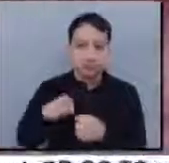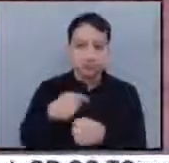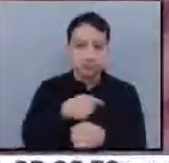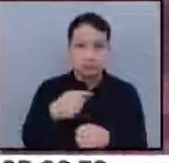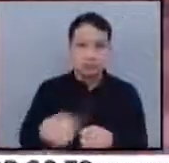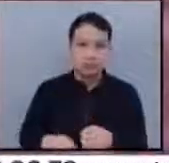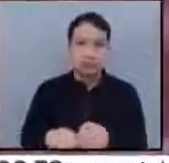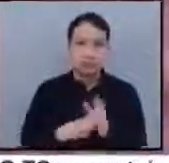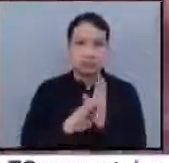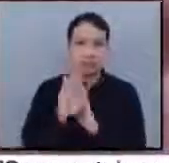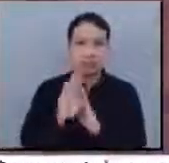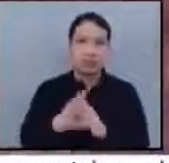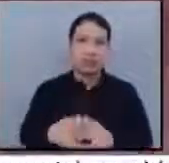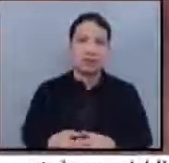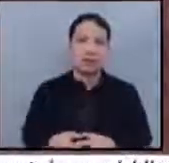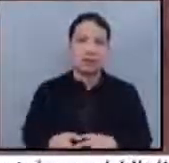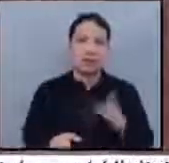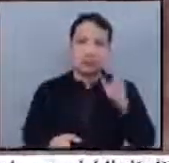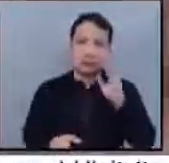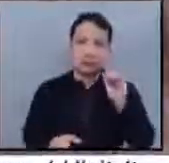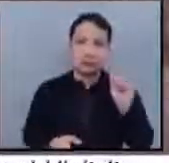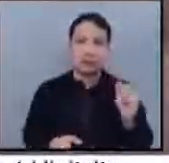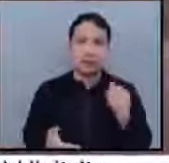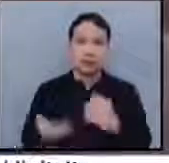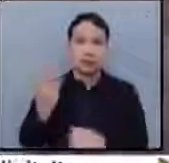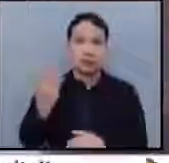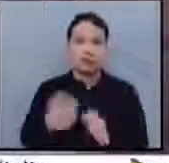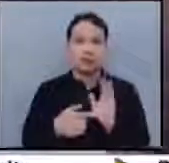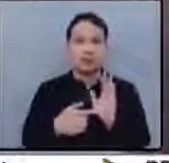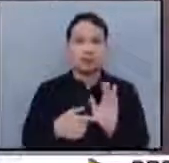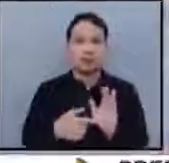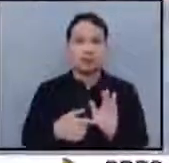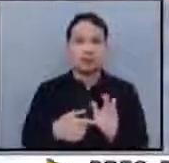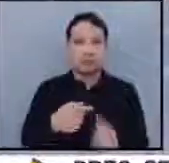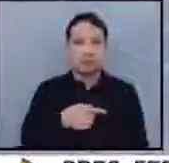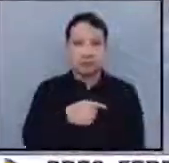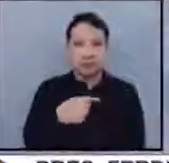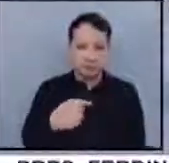Bea Bernardo para sa Morning Show ng Bayan, Rise and Shine, Pilipinas.